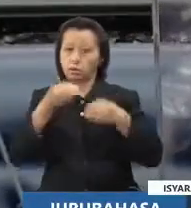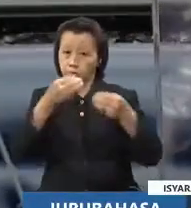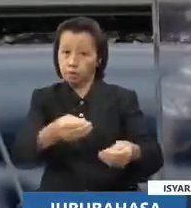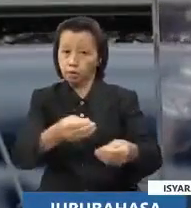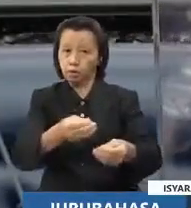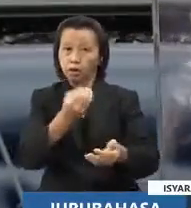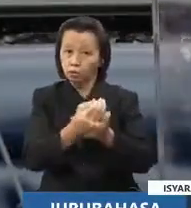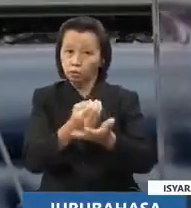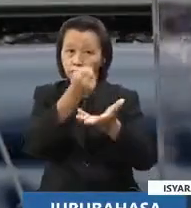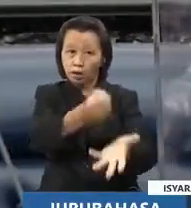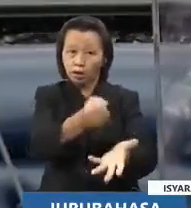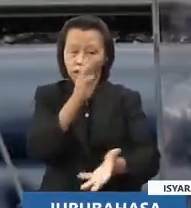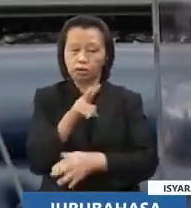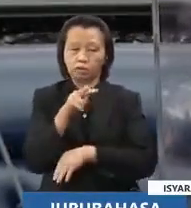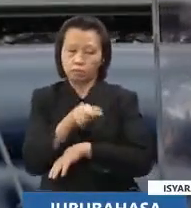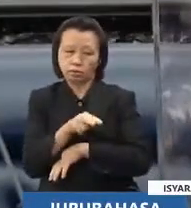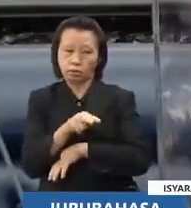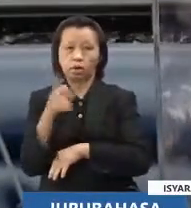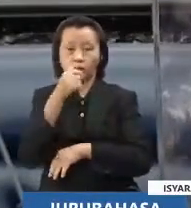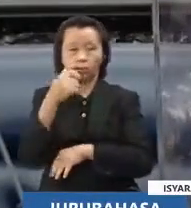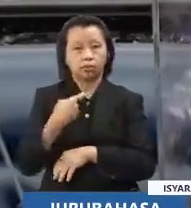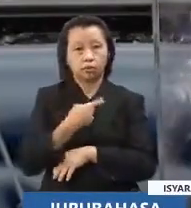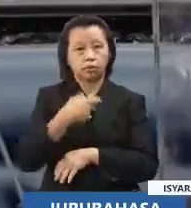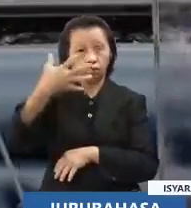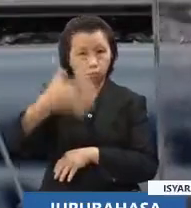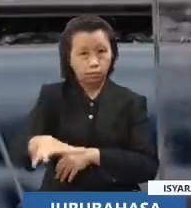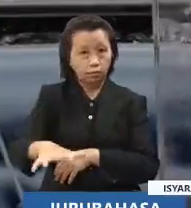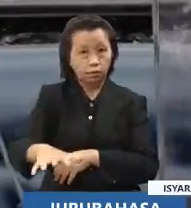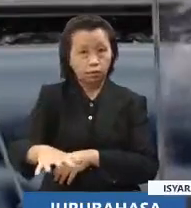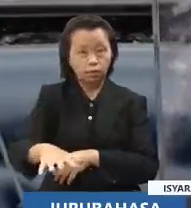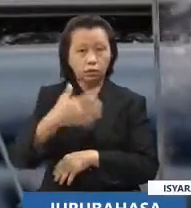pemberian ini juga buat masa depan kerana kita telah